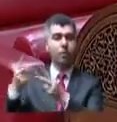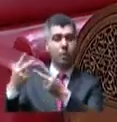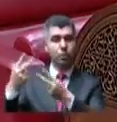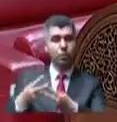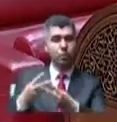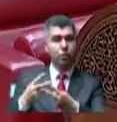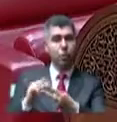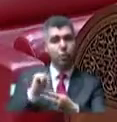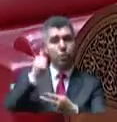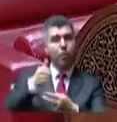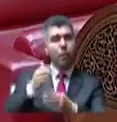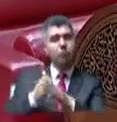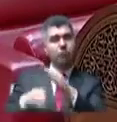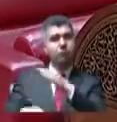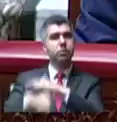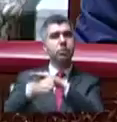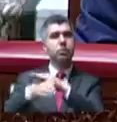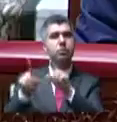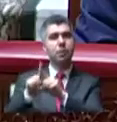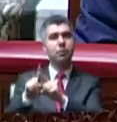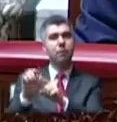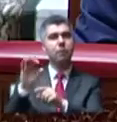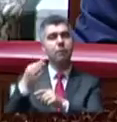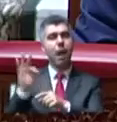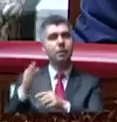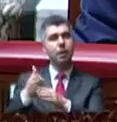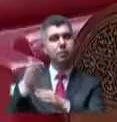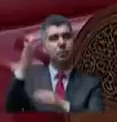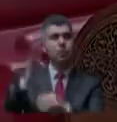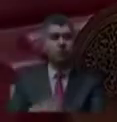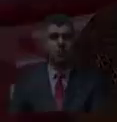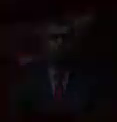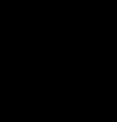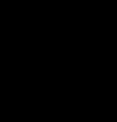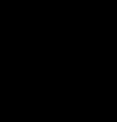غدا يدير السارو تحت الباب ويزيد بحالاتو ويخليك تما. هذا هو المشكل ديالنا حنا.